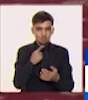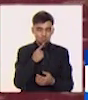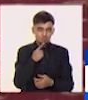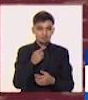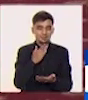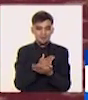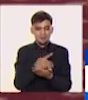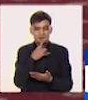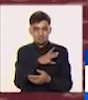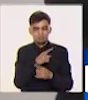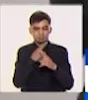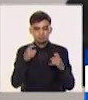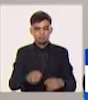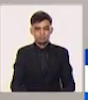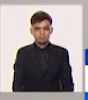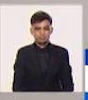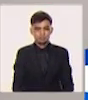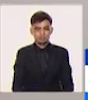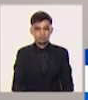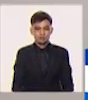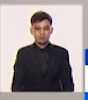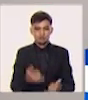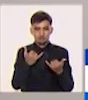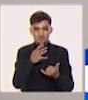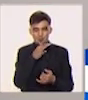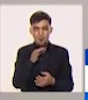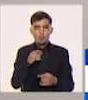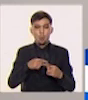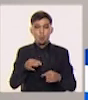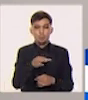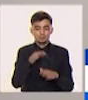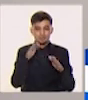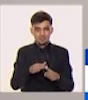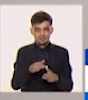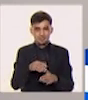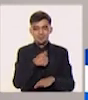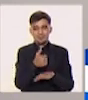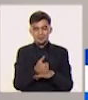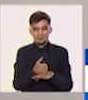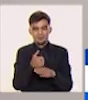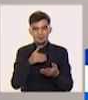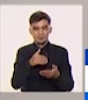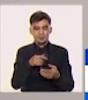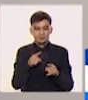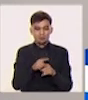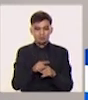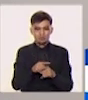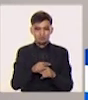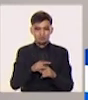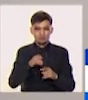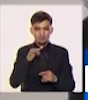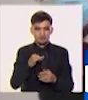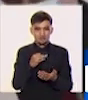бар екенін ашық айтты. Қазіргі таңда облысымыздың сайт саласындағы басты ақпарат құралы жалғыз ақпарат